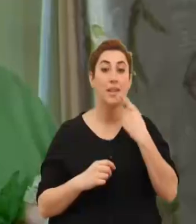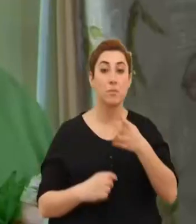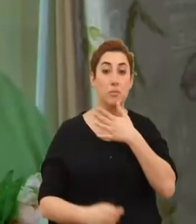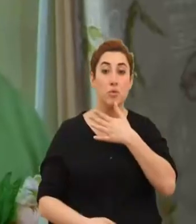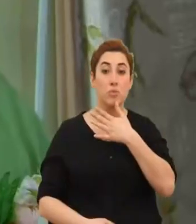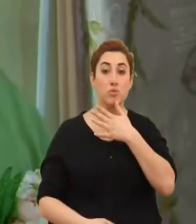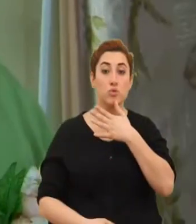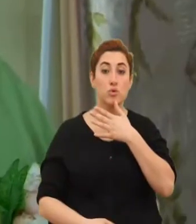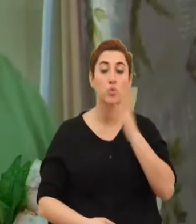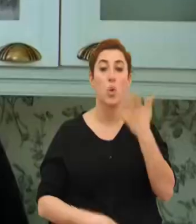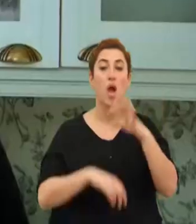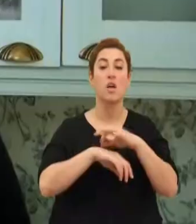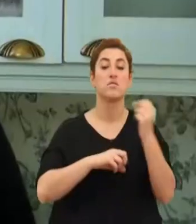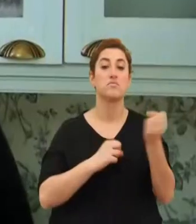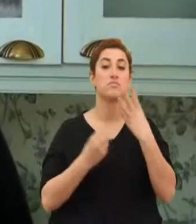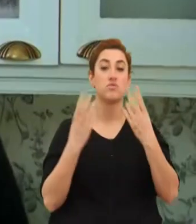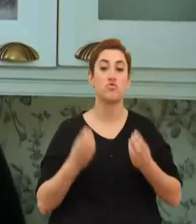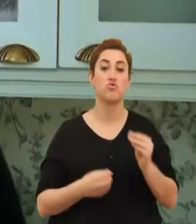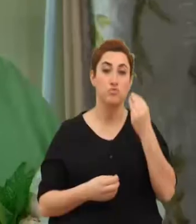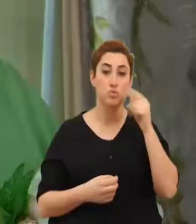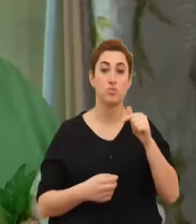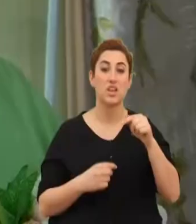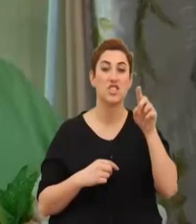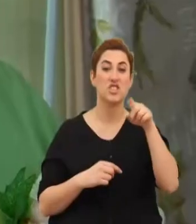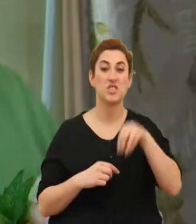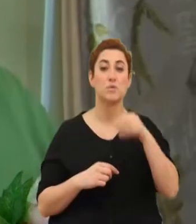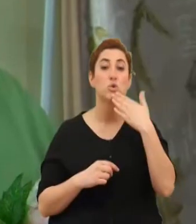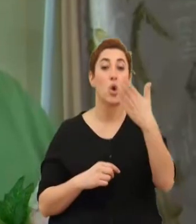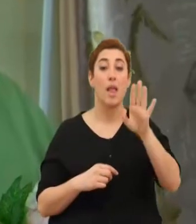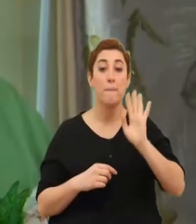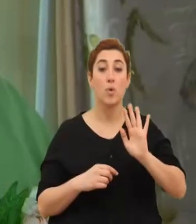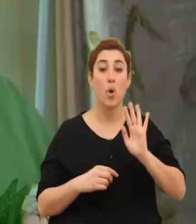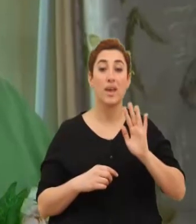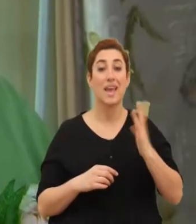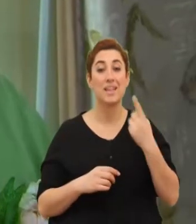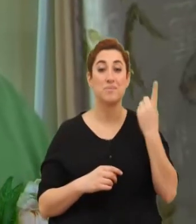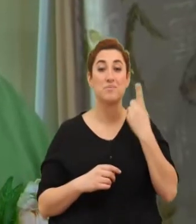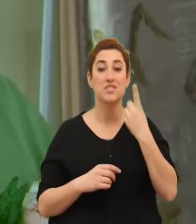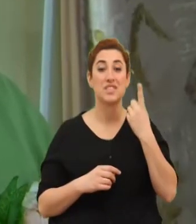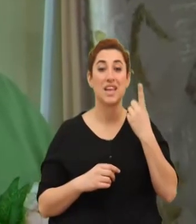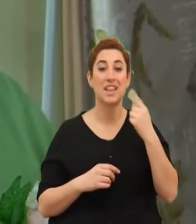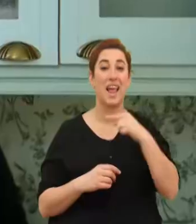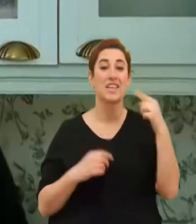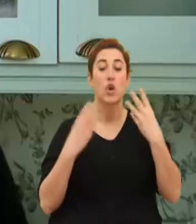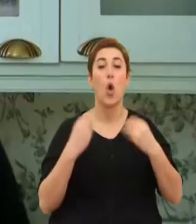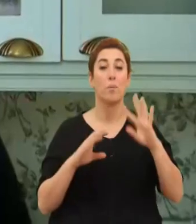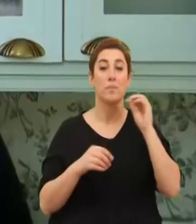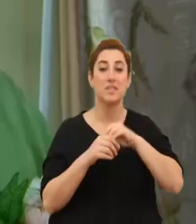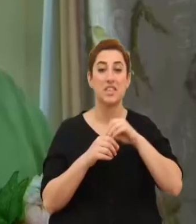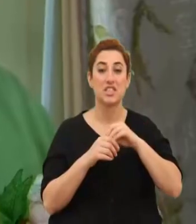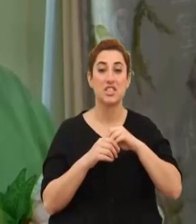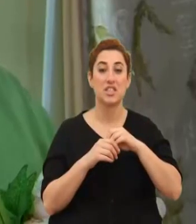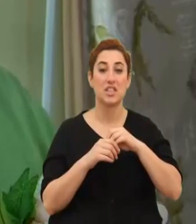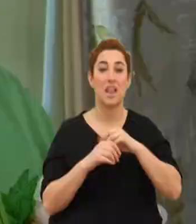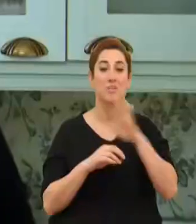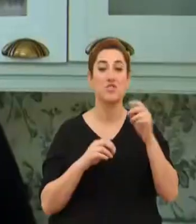biliyor musun? Bir sürü rahatsızlıklar çıkmış. Bunlar da şimdi söylemiyorlar ki yani bir şeylerden mahrum kalmasınlar diye